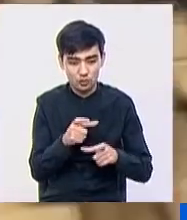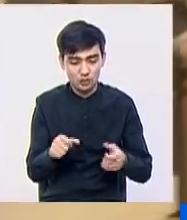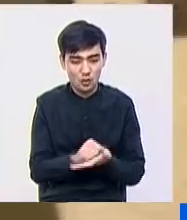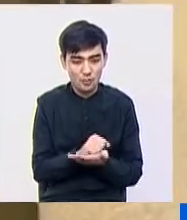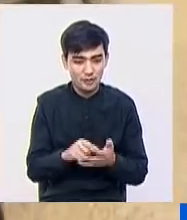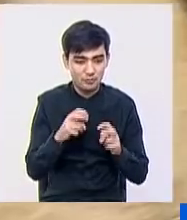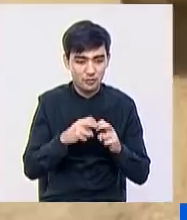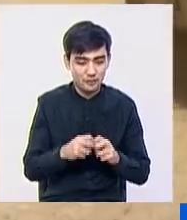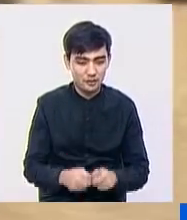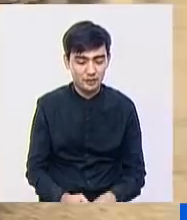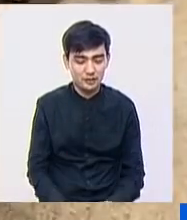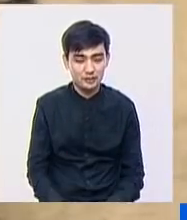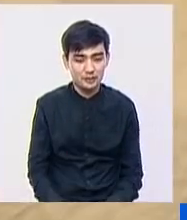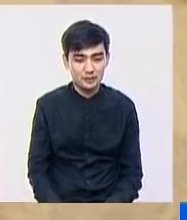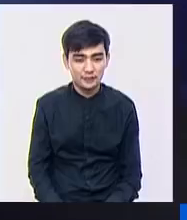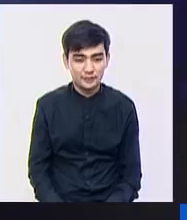документы.